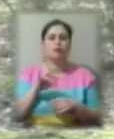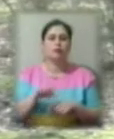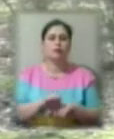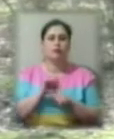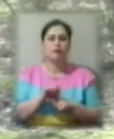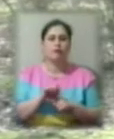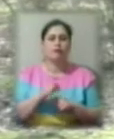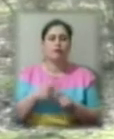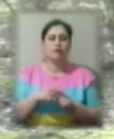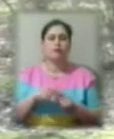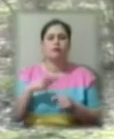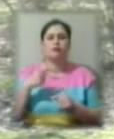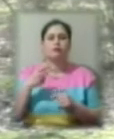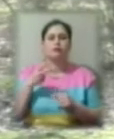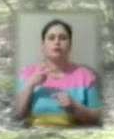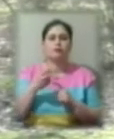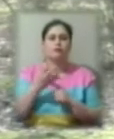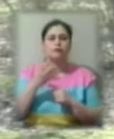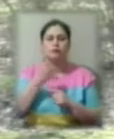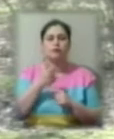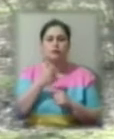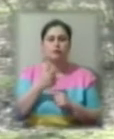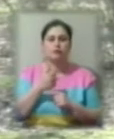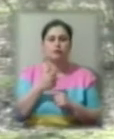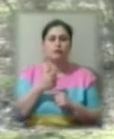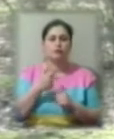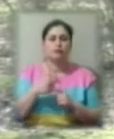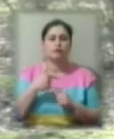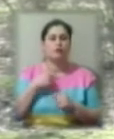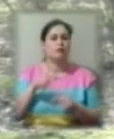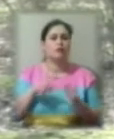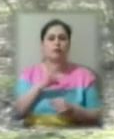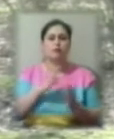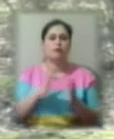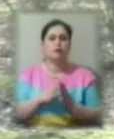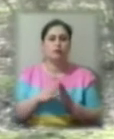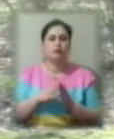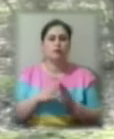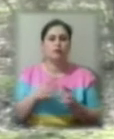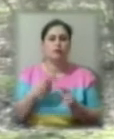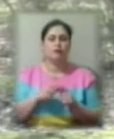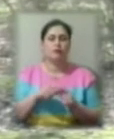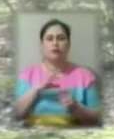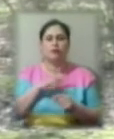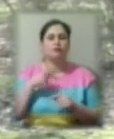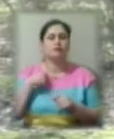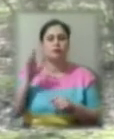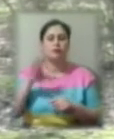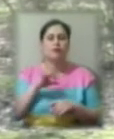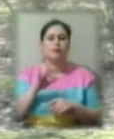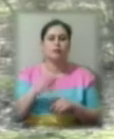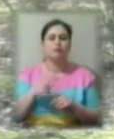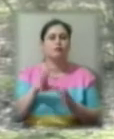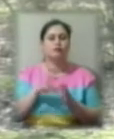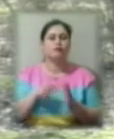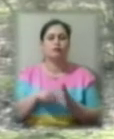13-14 рік, я рідко бував вдома, постійно перебував на Майдані, але виходячи з дому, я йому говорив: